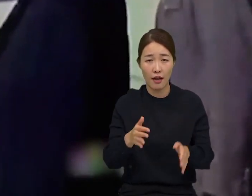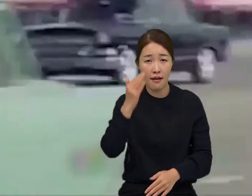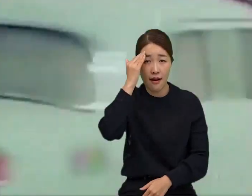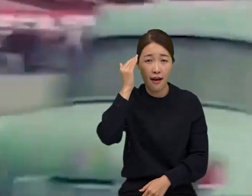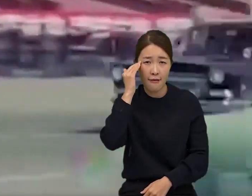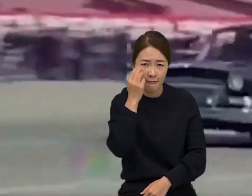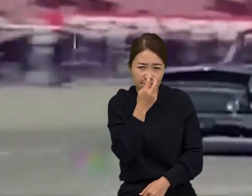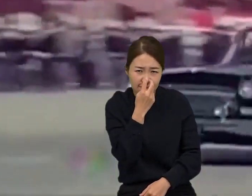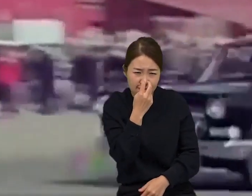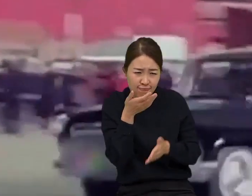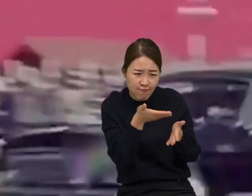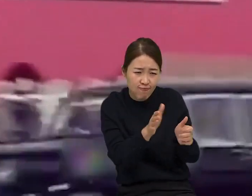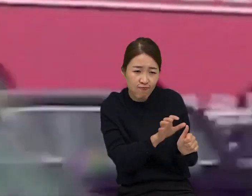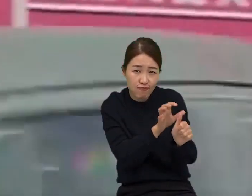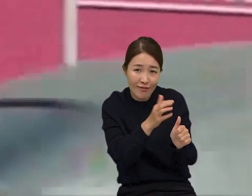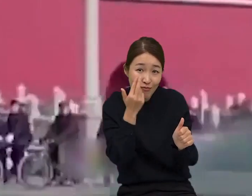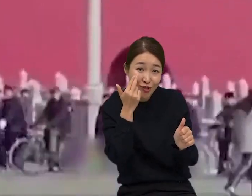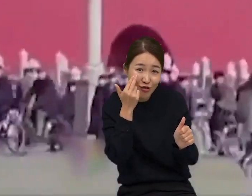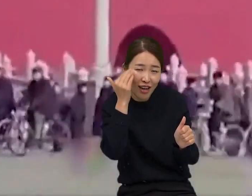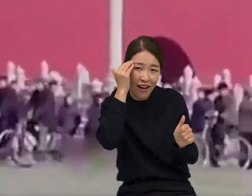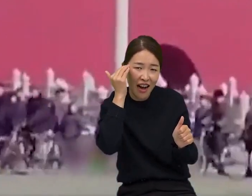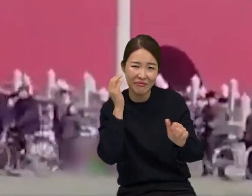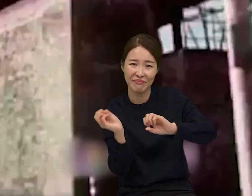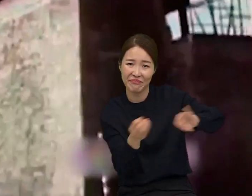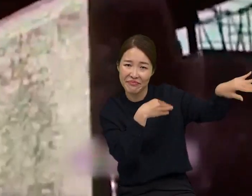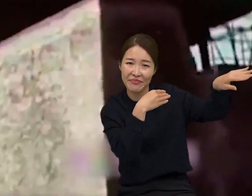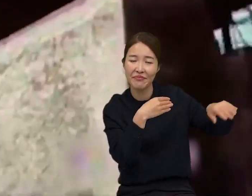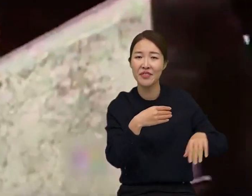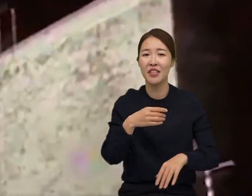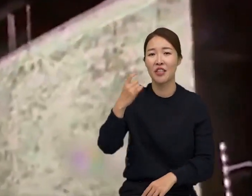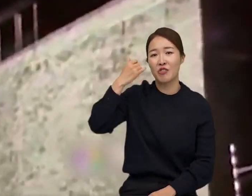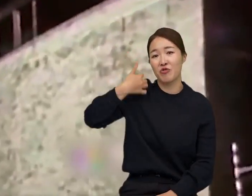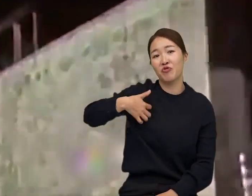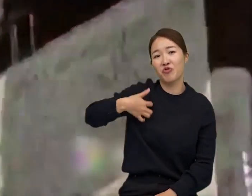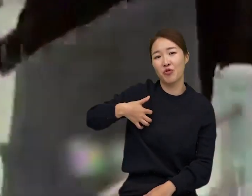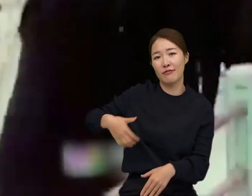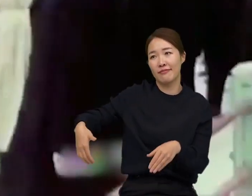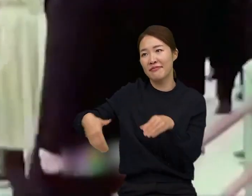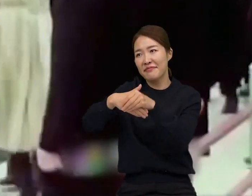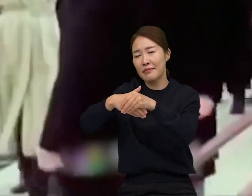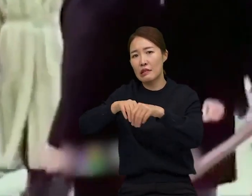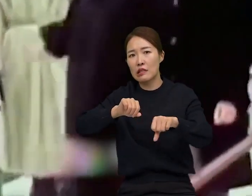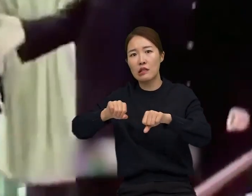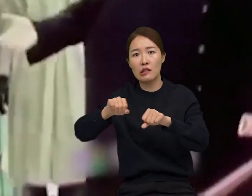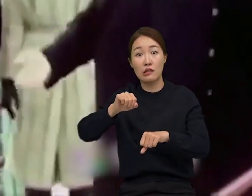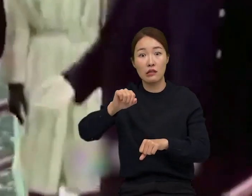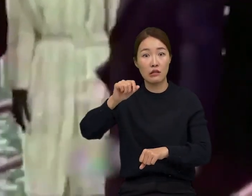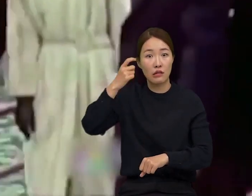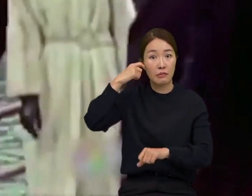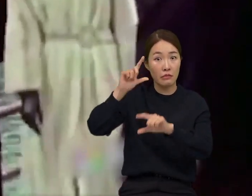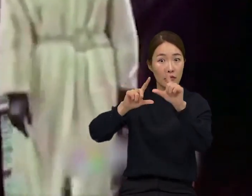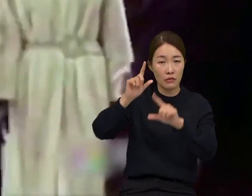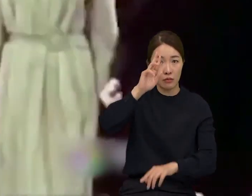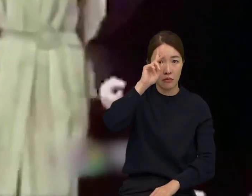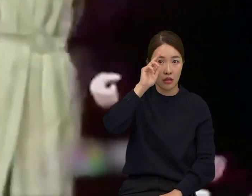한국을 지켜주던 미국이 한국을 버리고 오히려 적국인 중국과 손잡는 듯한 움직임이었다.